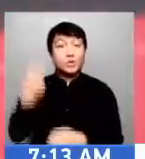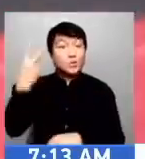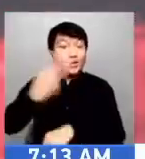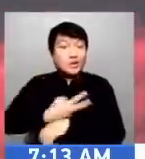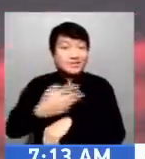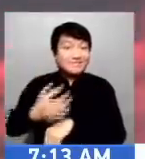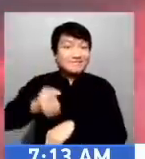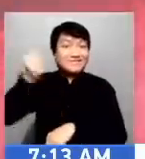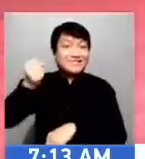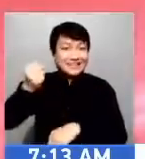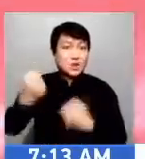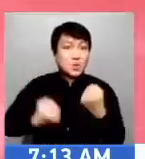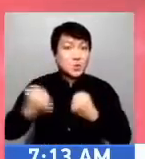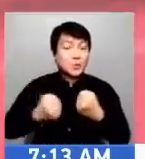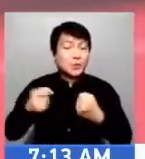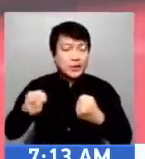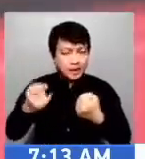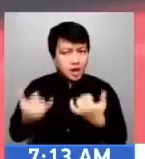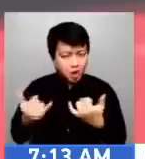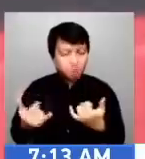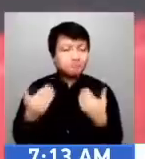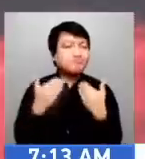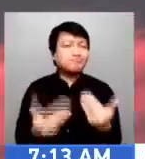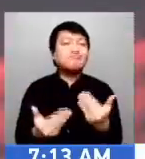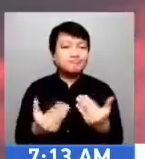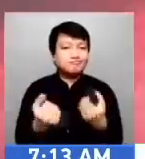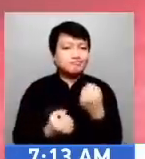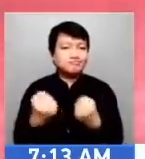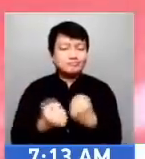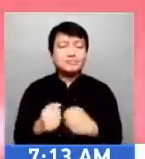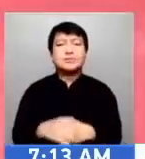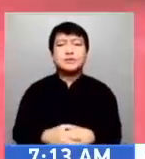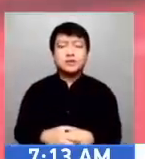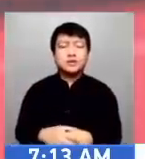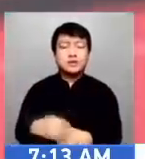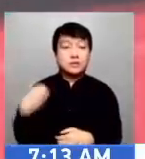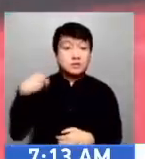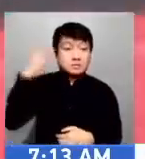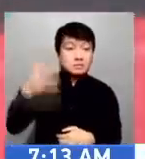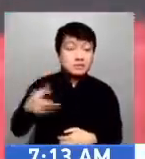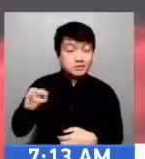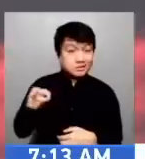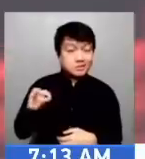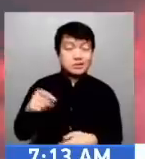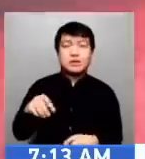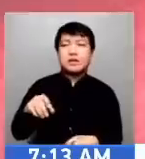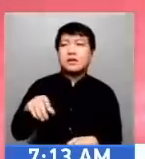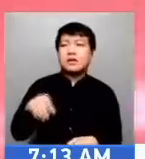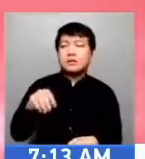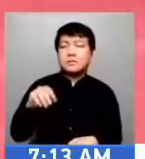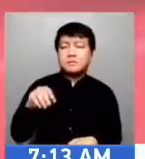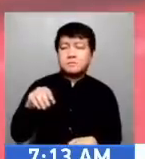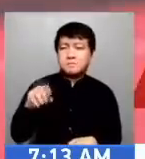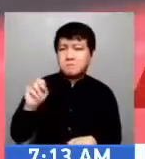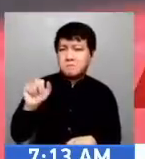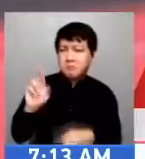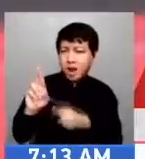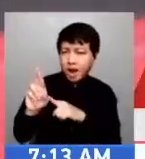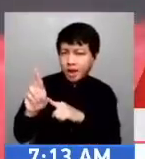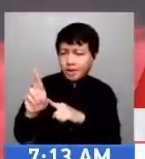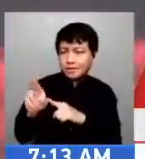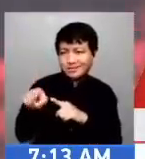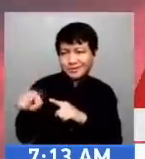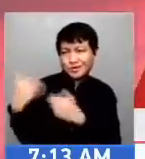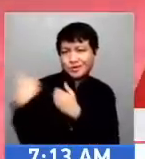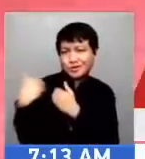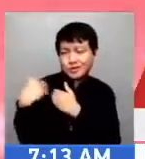para sa mga detalye, makakapanayan po natin ang chairman ng Manibela Transport Group na si Mar Valbuena. Magandang umaga po sa inyo, sir. Si Maris po ito. Live po